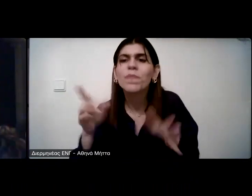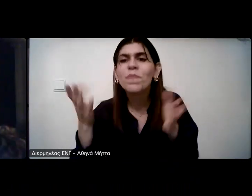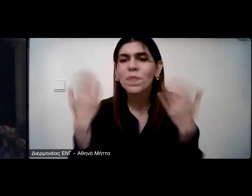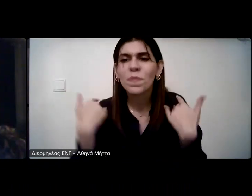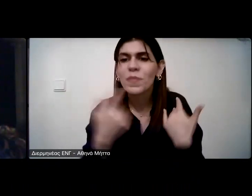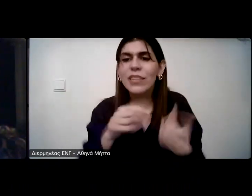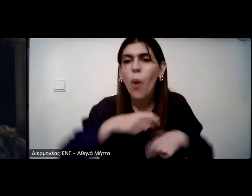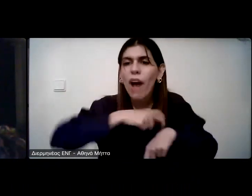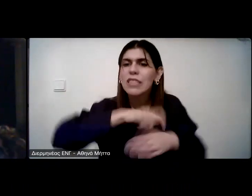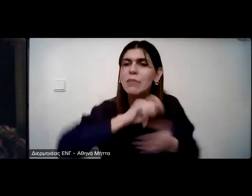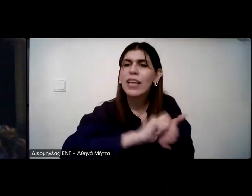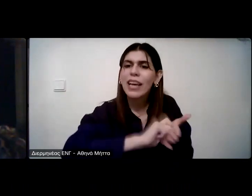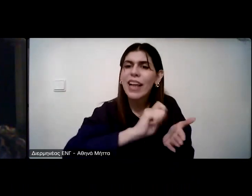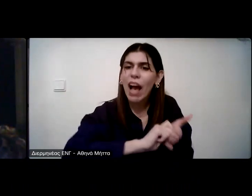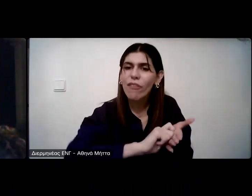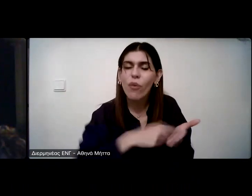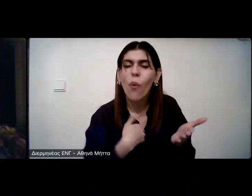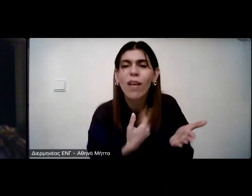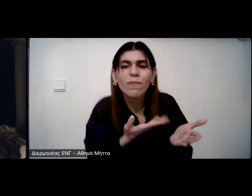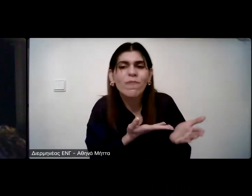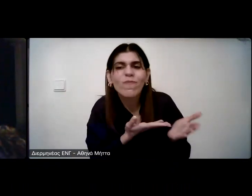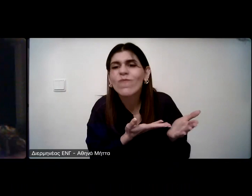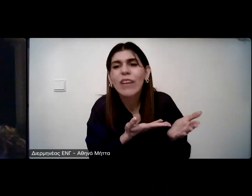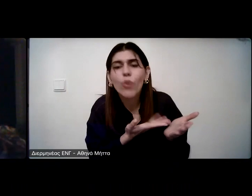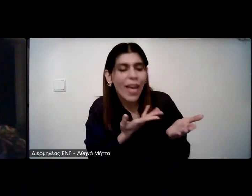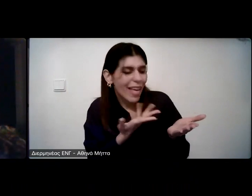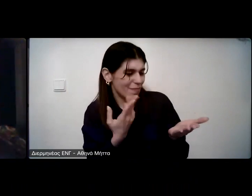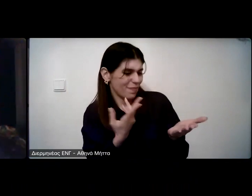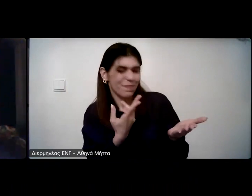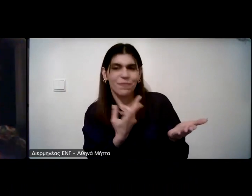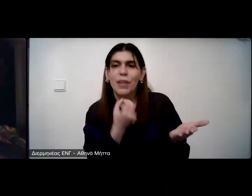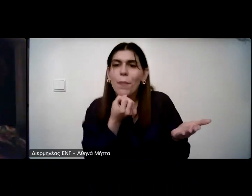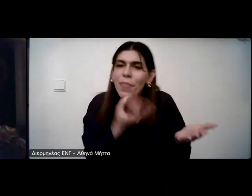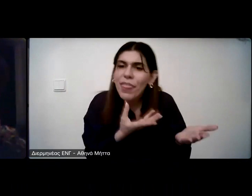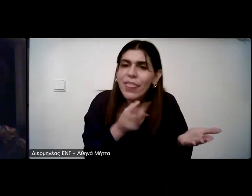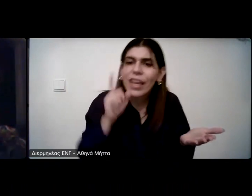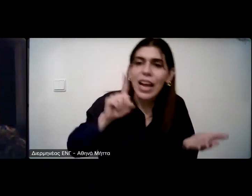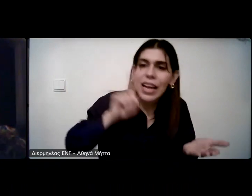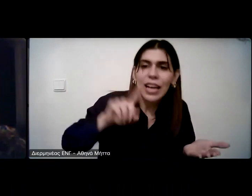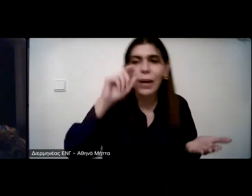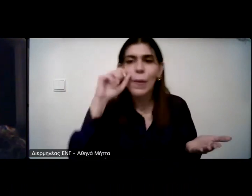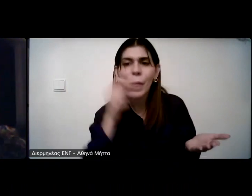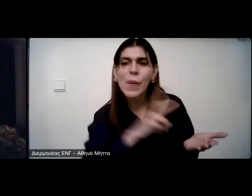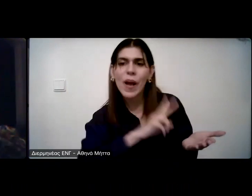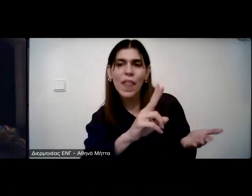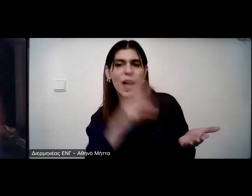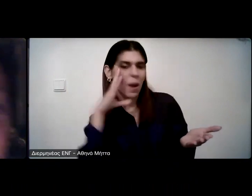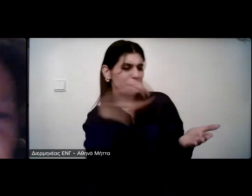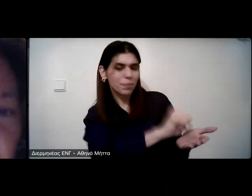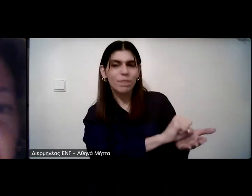μπορεί να το πιάσει, είναι αμφίσιμο. Αν είναι αρσενικό, θηλυκό, καταλάβατε. Είναι μια